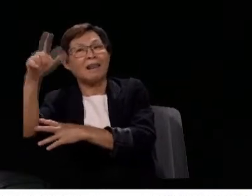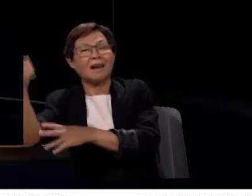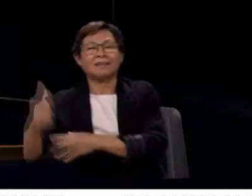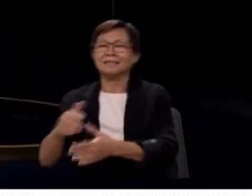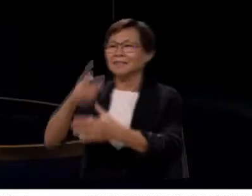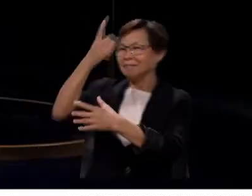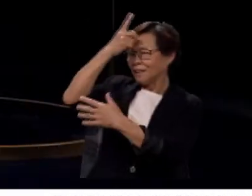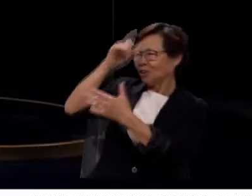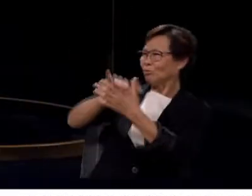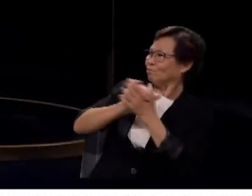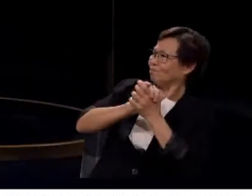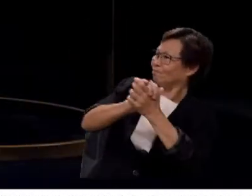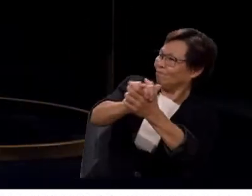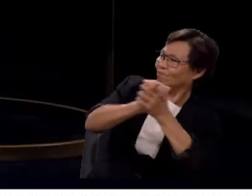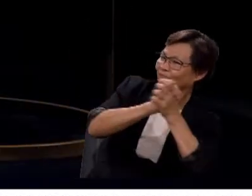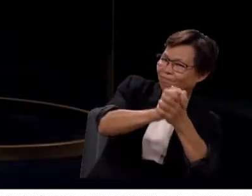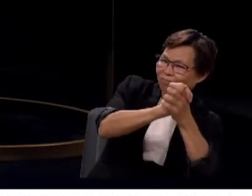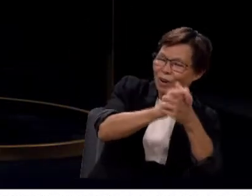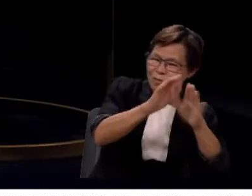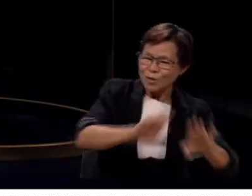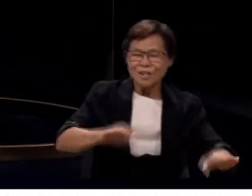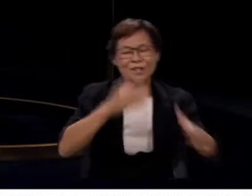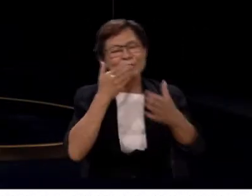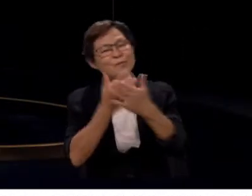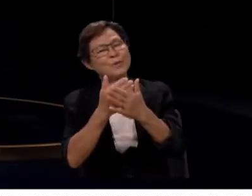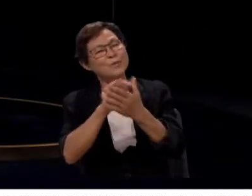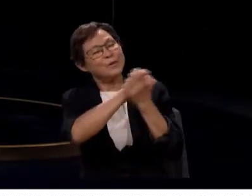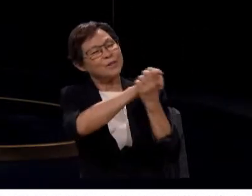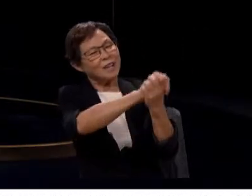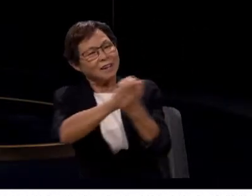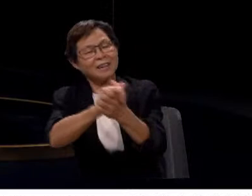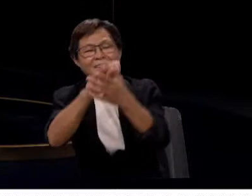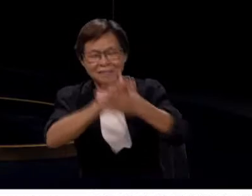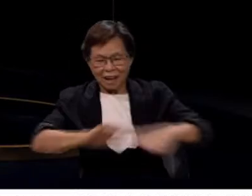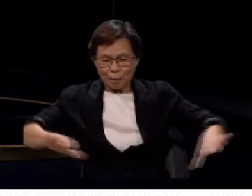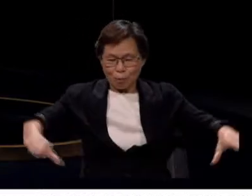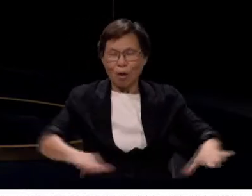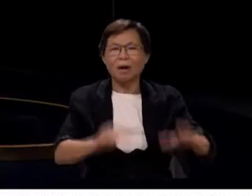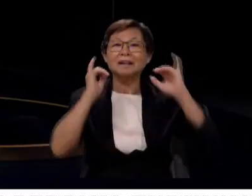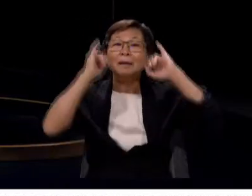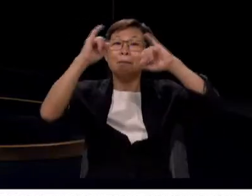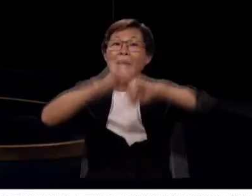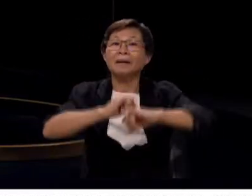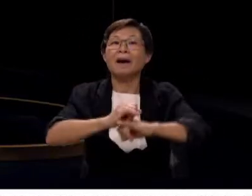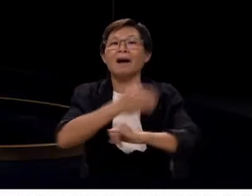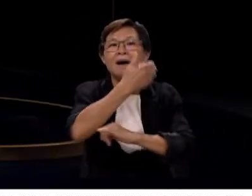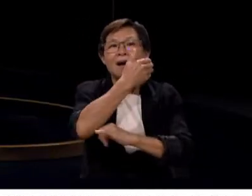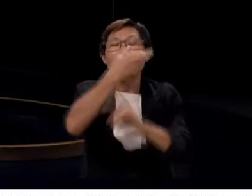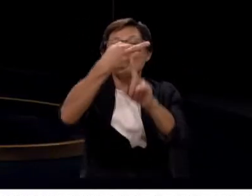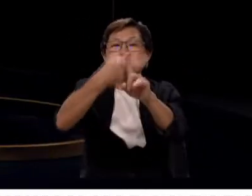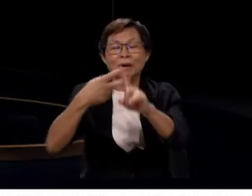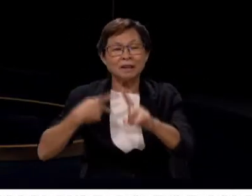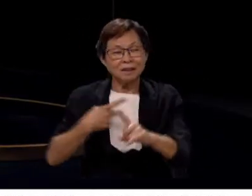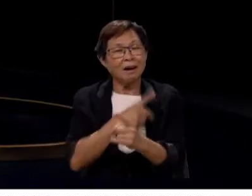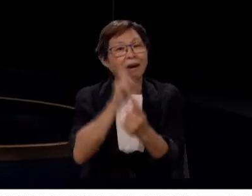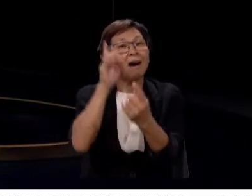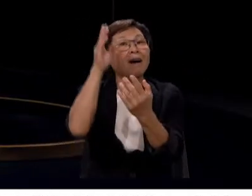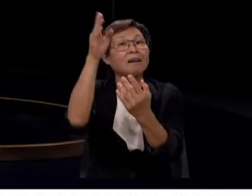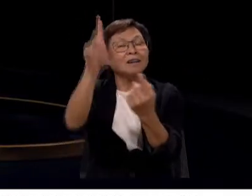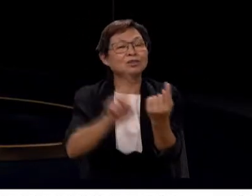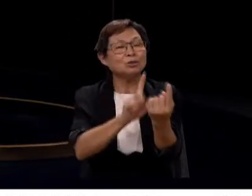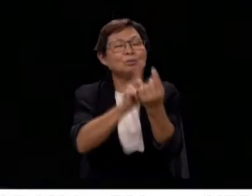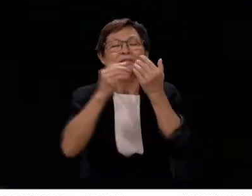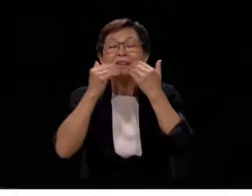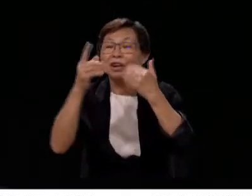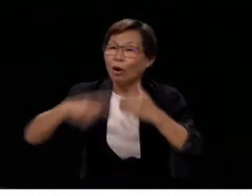atas seperi tahan bayi ini Terima kasih Yana selamat menjalani ibadah Ramadan seolah kita lihat selamatan dengan berjumpa lagi dan terima